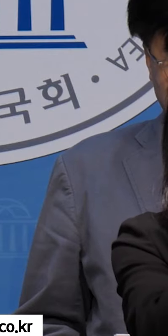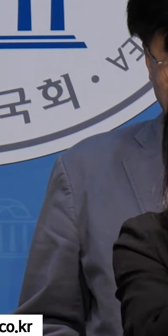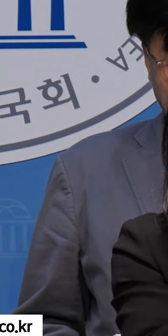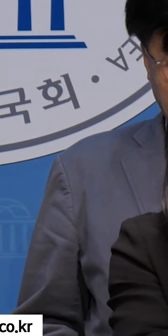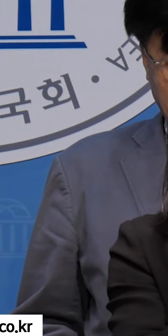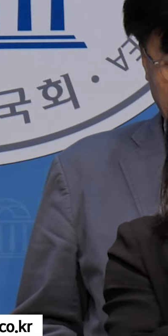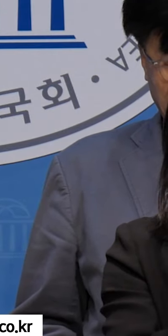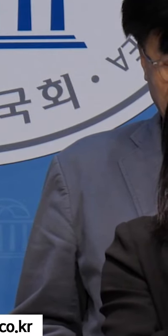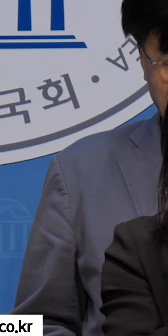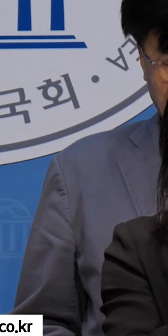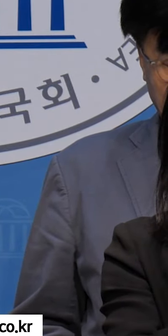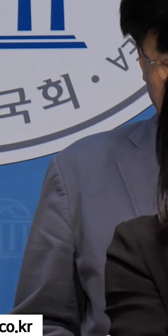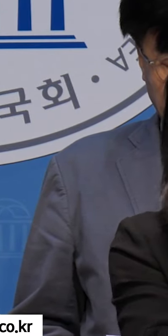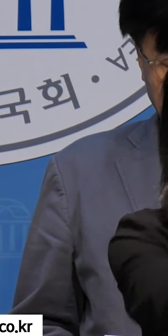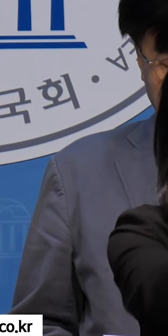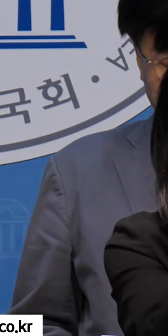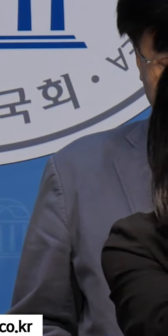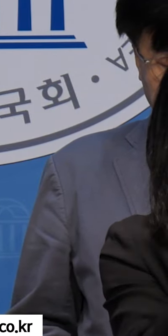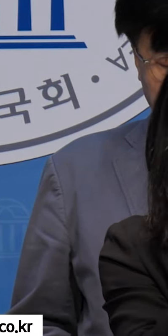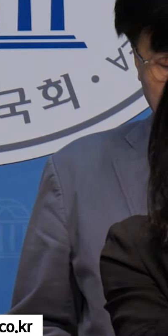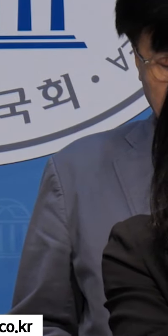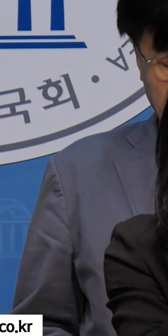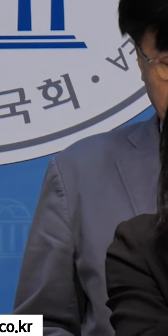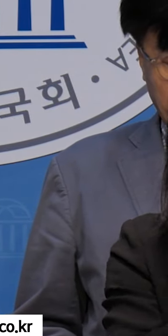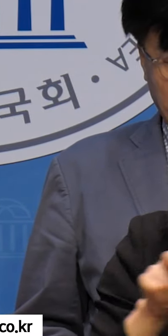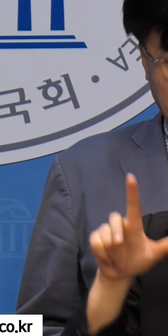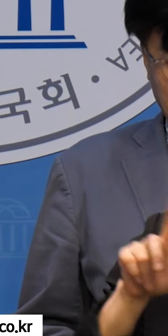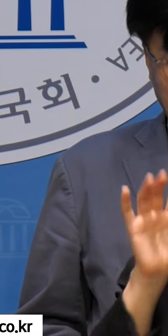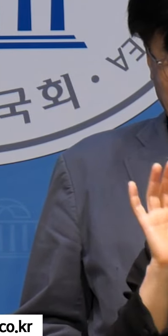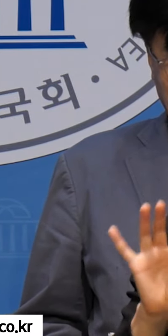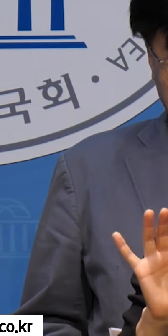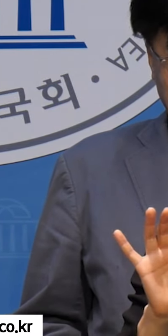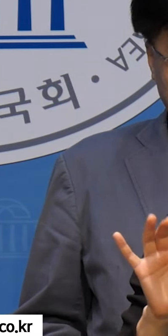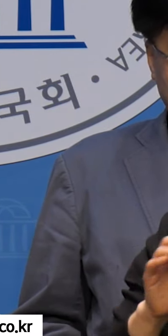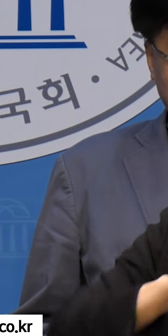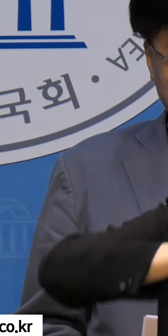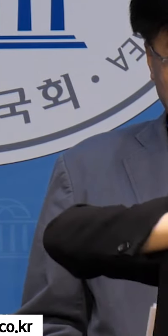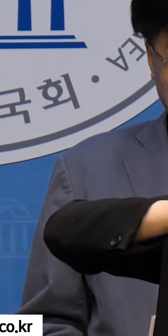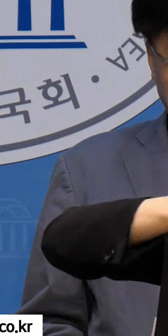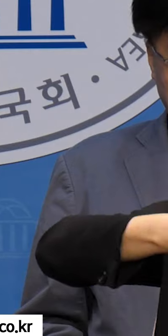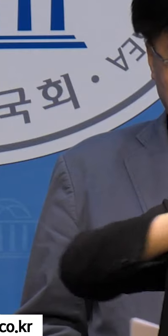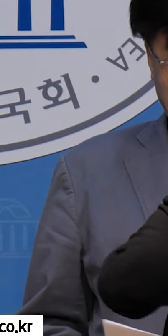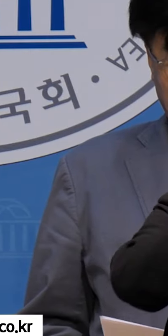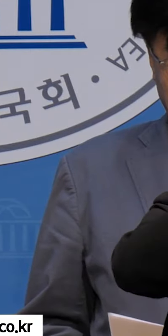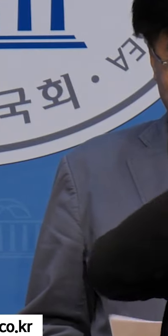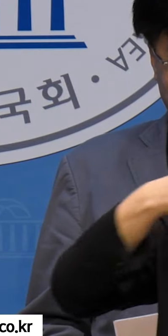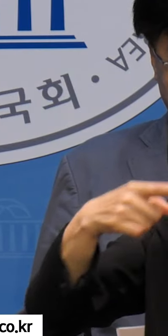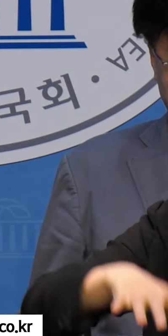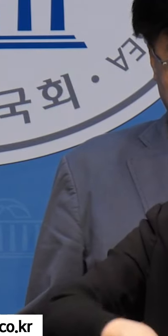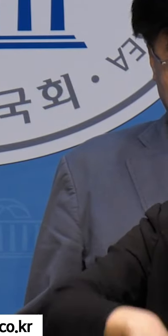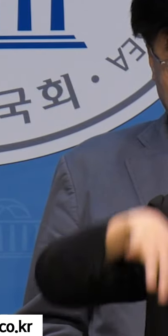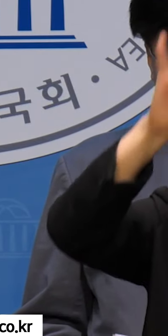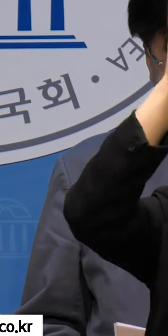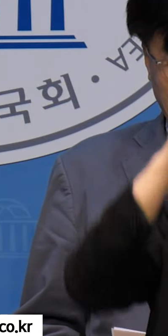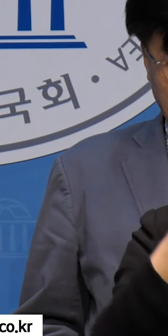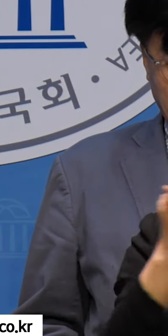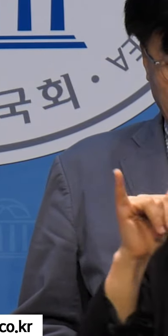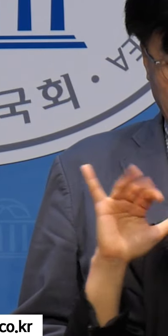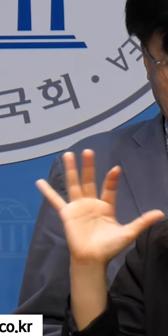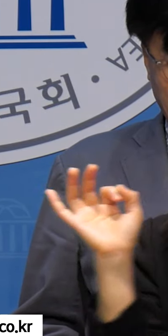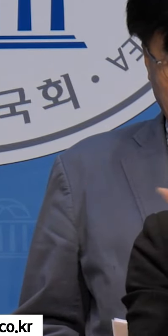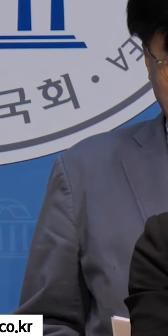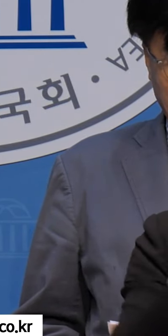유엔 인구 포럼에서 이 상태로 가면 지구상에서 제일 먼저 인구